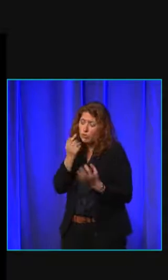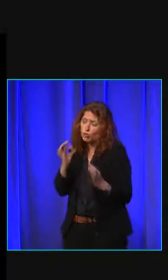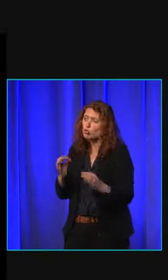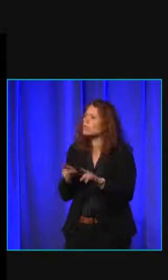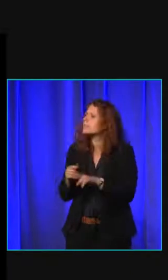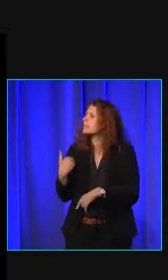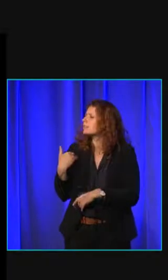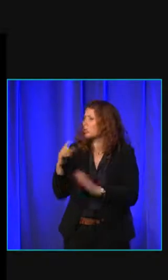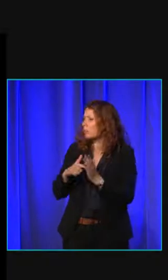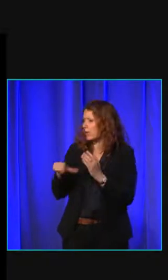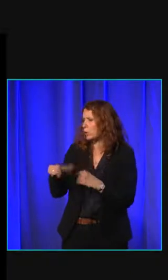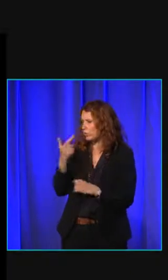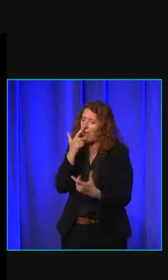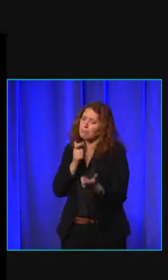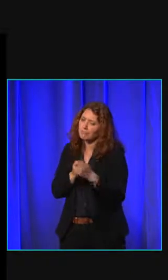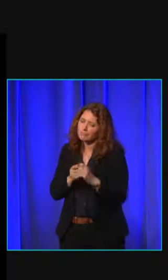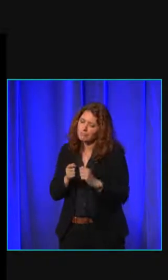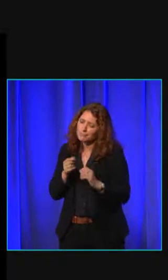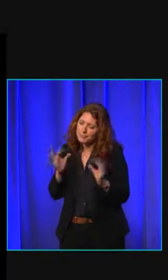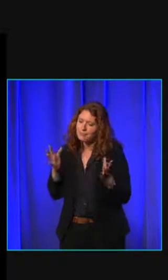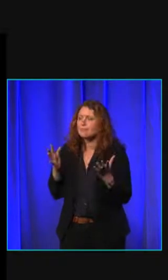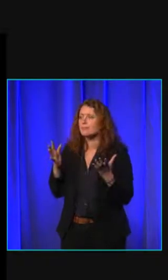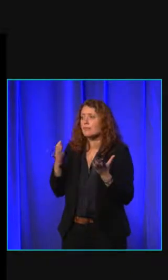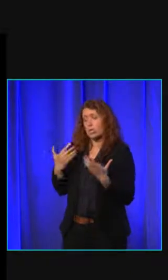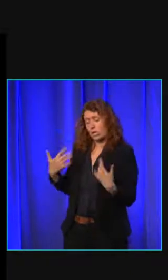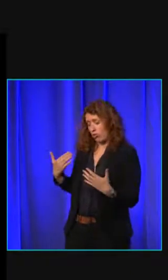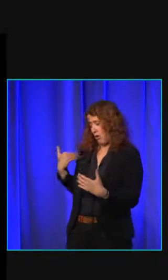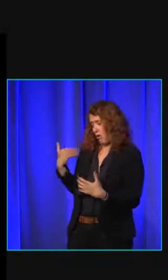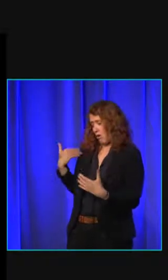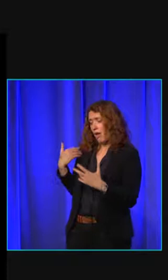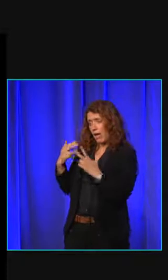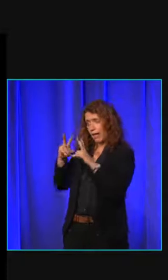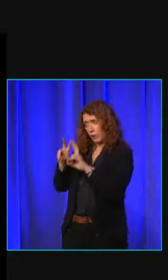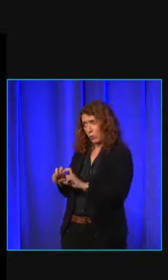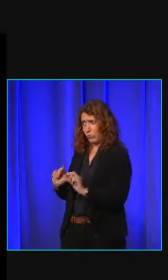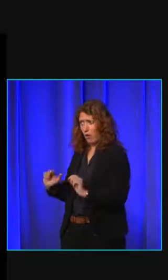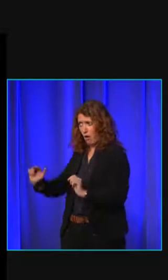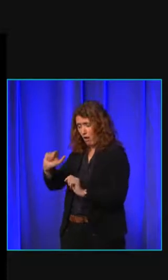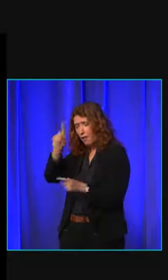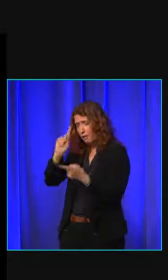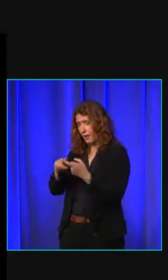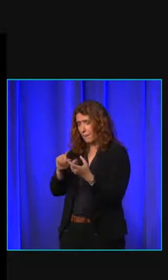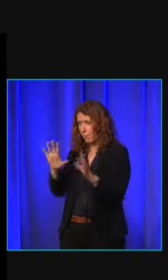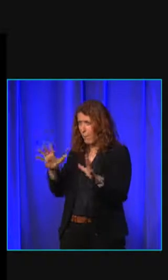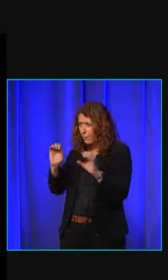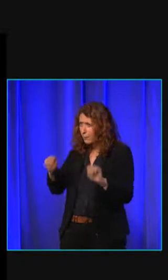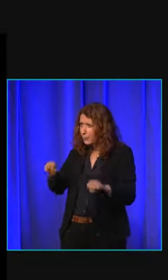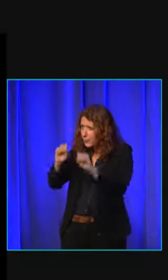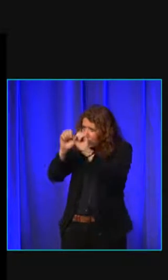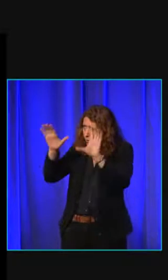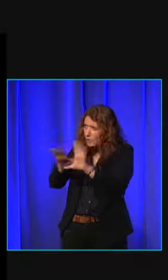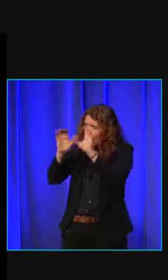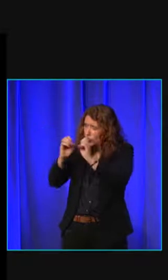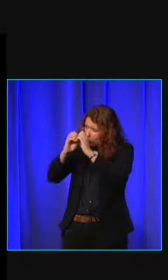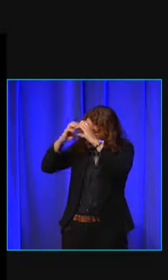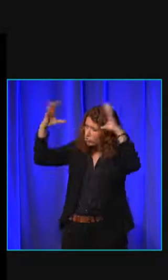2012, il y a des études qui ont été faites sur cette imagerie de processus de guérison. Madison, en 2012